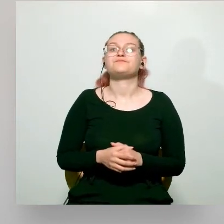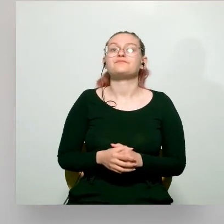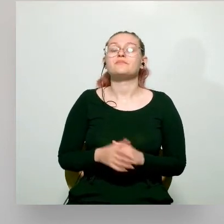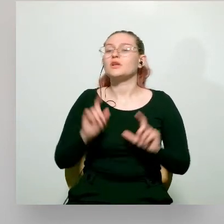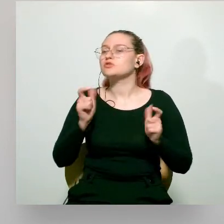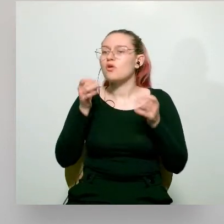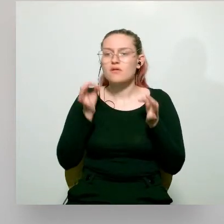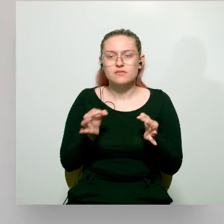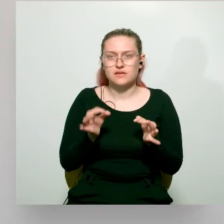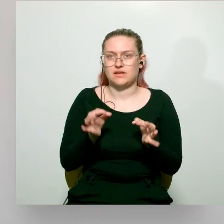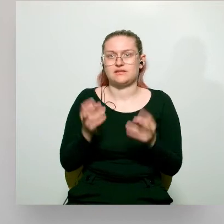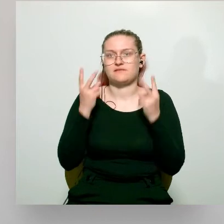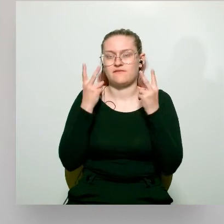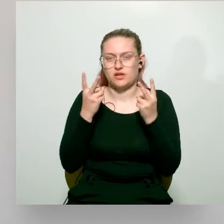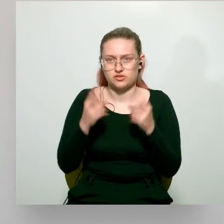poważnie podmiotowości